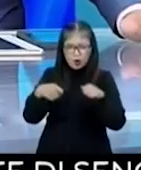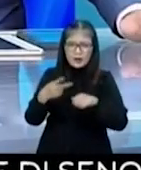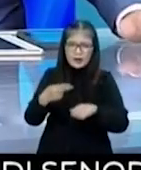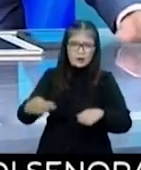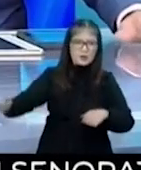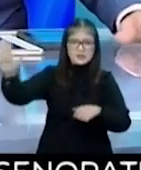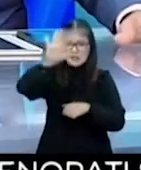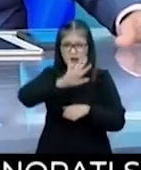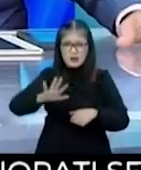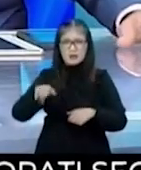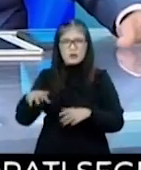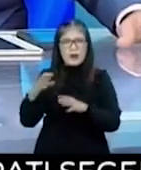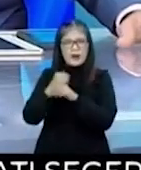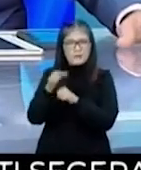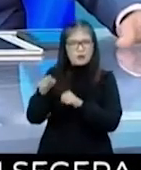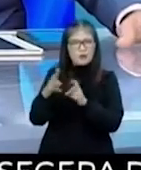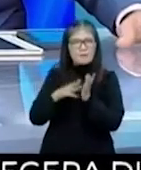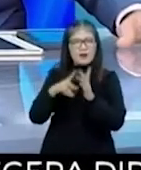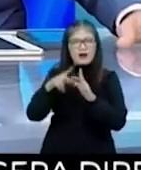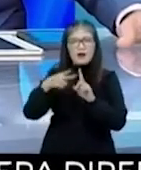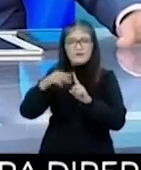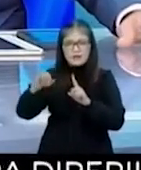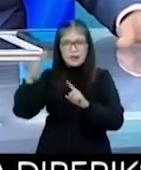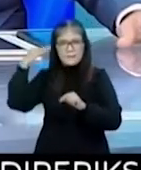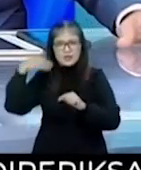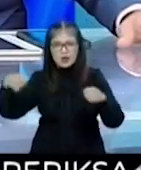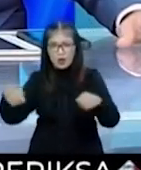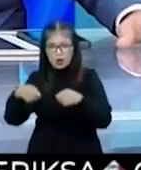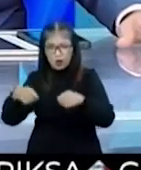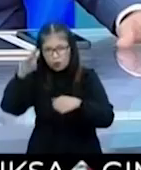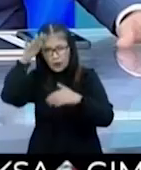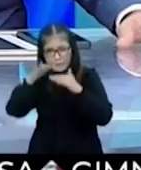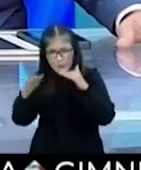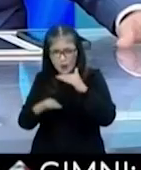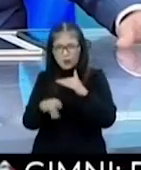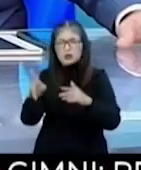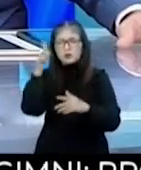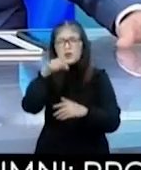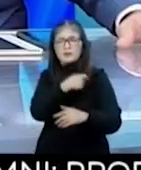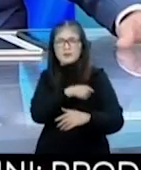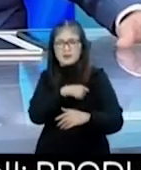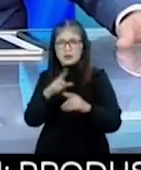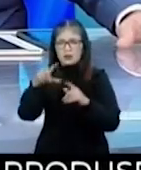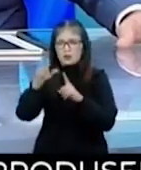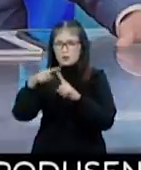penangkapan mafia minyak goreng termasuk bawahannya, Menteri Perdagangan Muhammad Lutfi mendukung penuh pengusutan kasus.